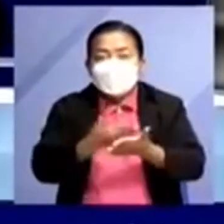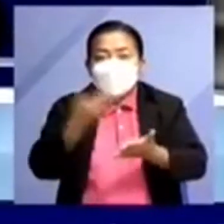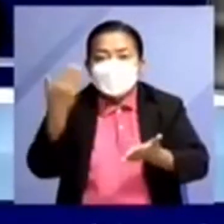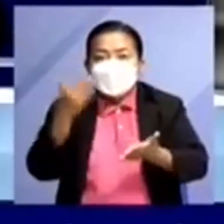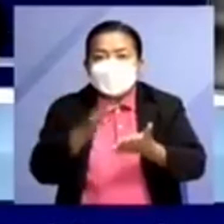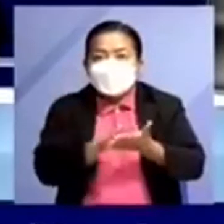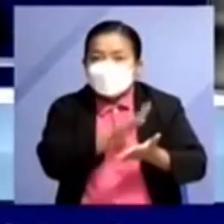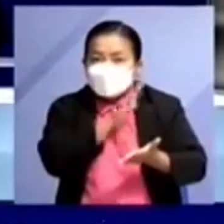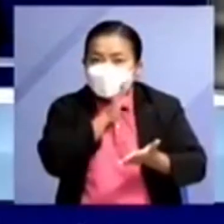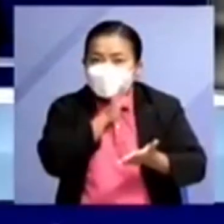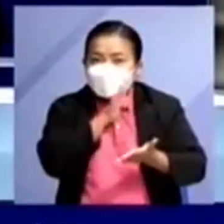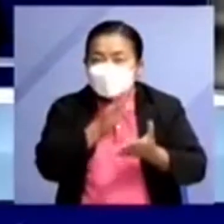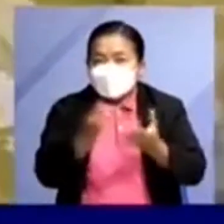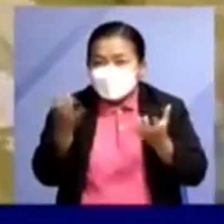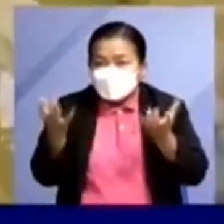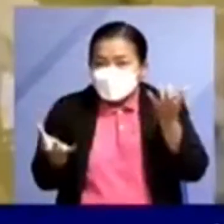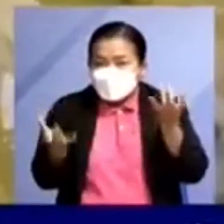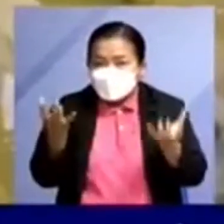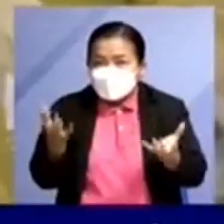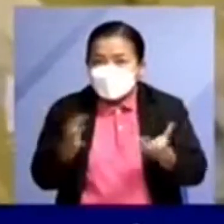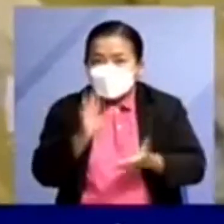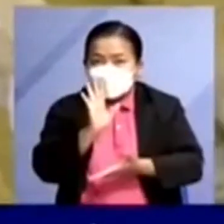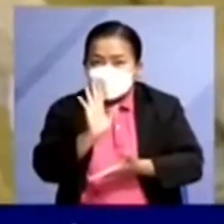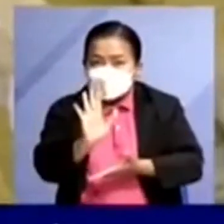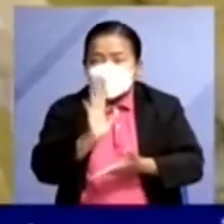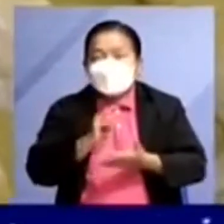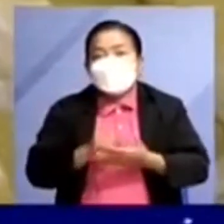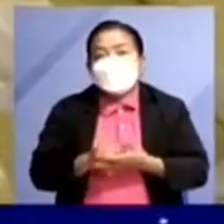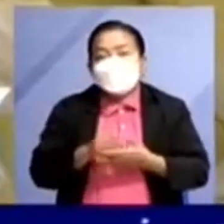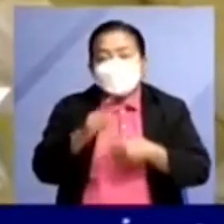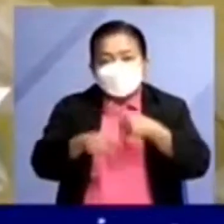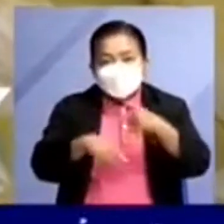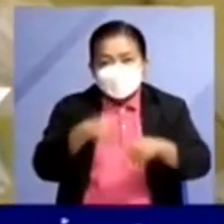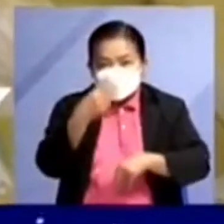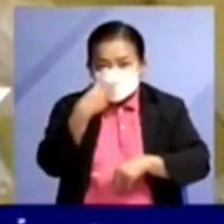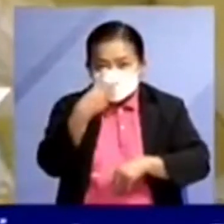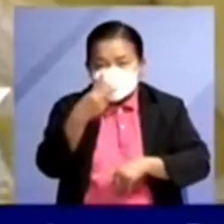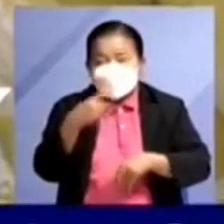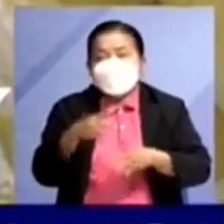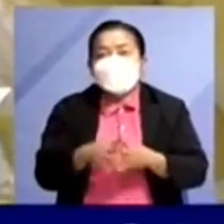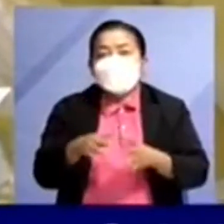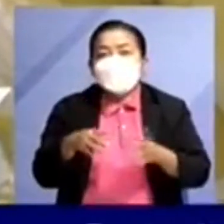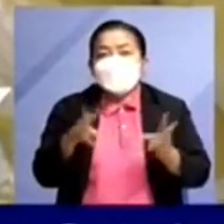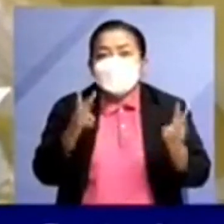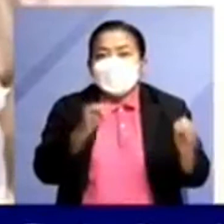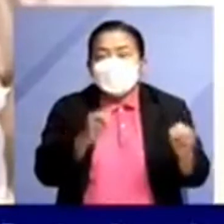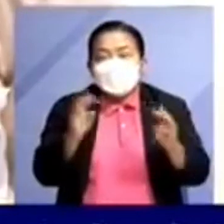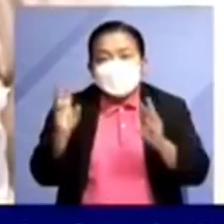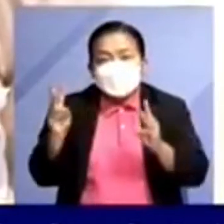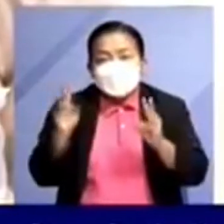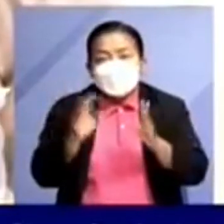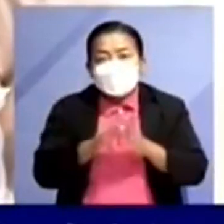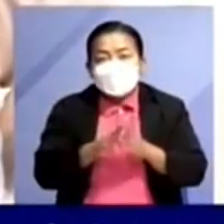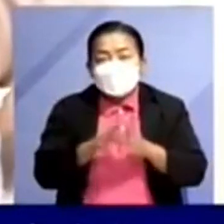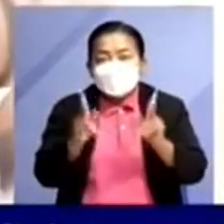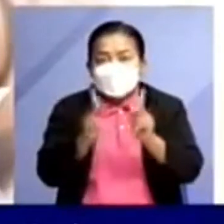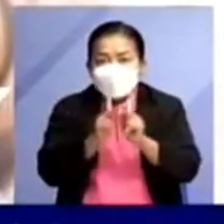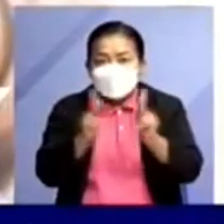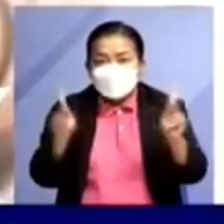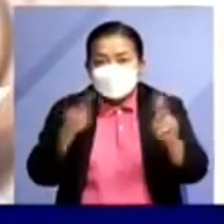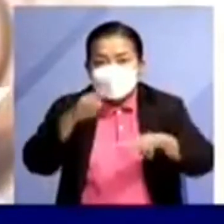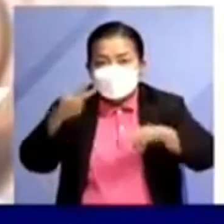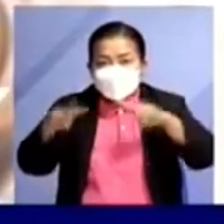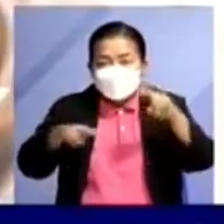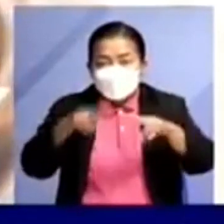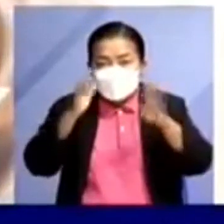างเนี่ยผิดมาตรฐานไปนะคะไปดูกันกับทางด้านของจังหวัดนครสวรรค์ค่ะคณะอนุกรรมการคุ้มครองผู้บริโภคประจำจังหวัดนครส